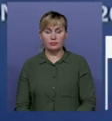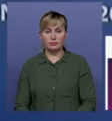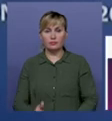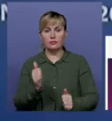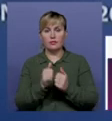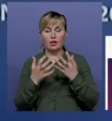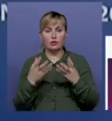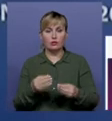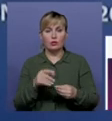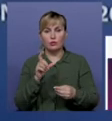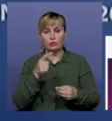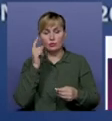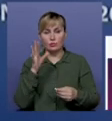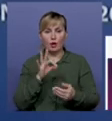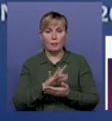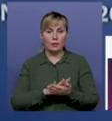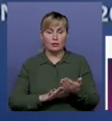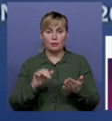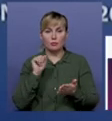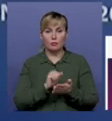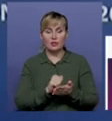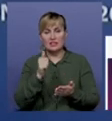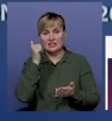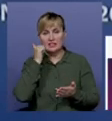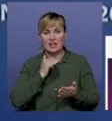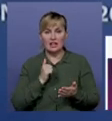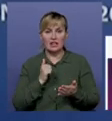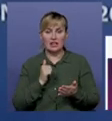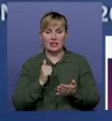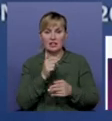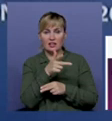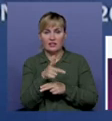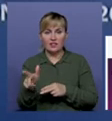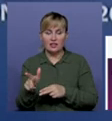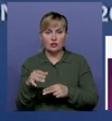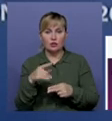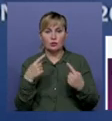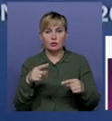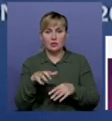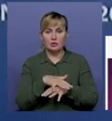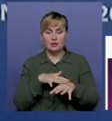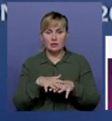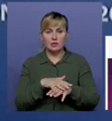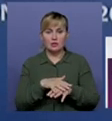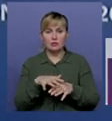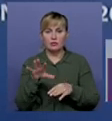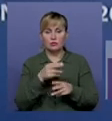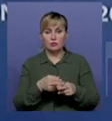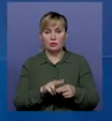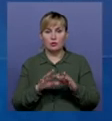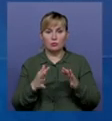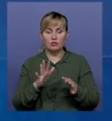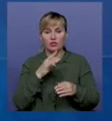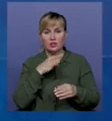Каждый день люди, не задумываясь о последствиях, публикуют старое видео, видео из других стран. Якобы все это сейчас